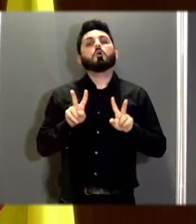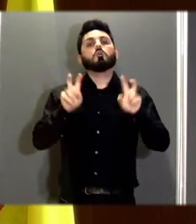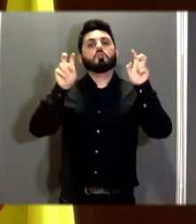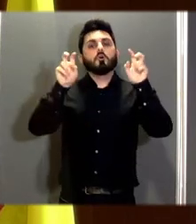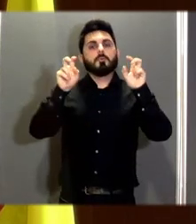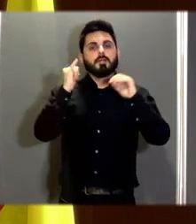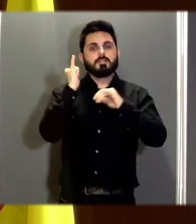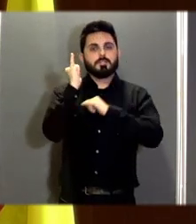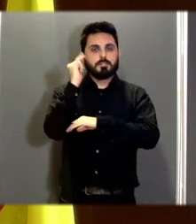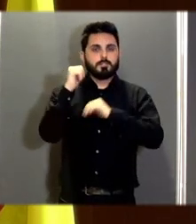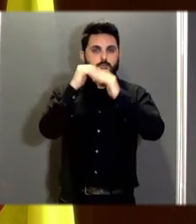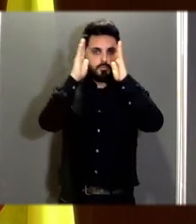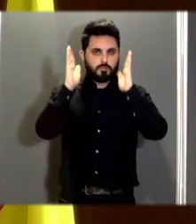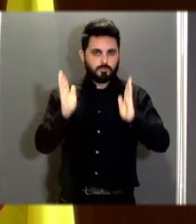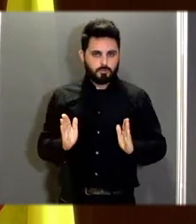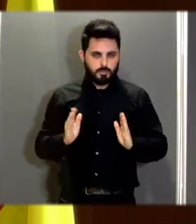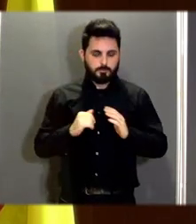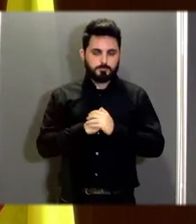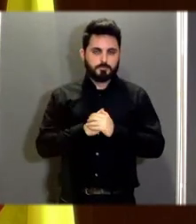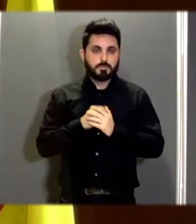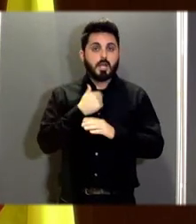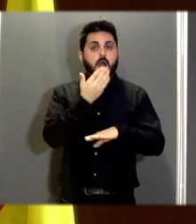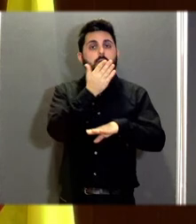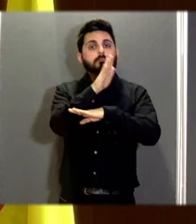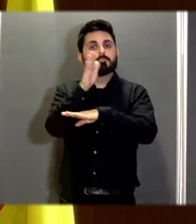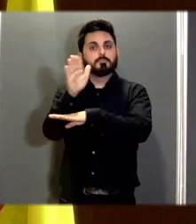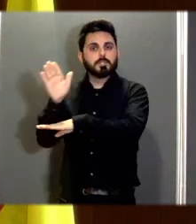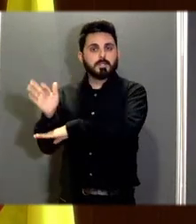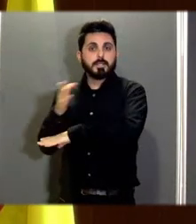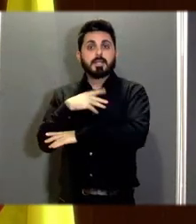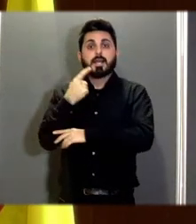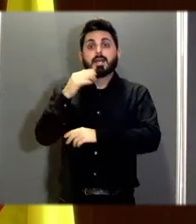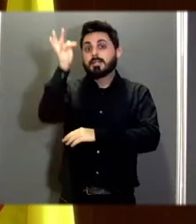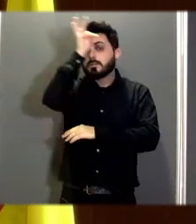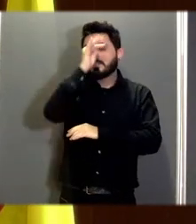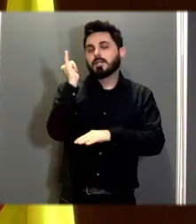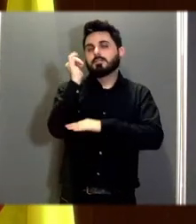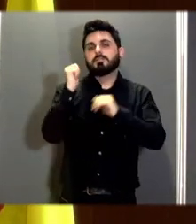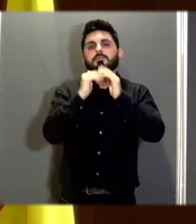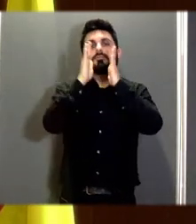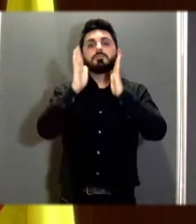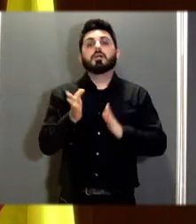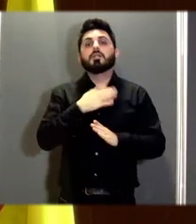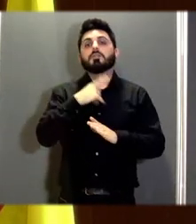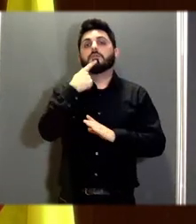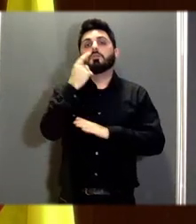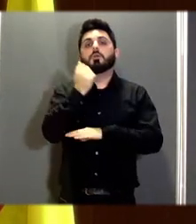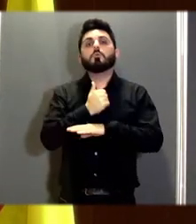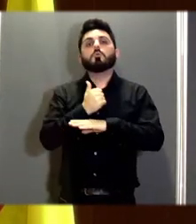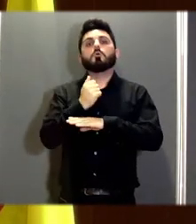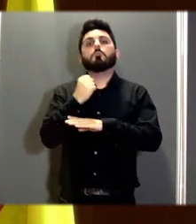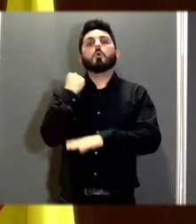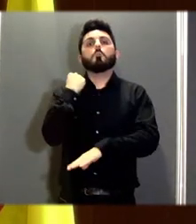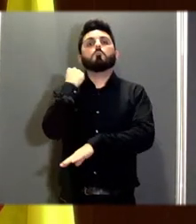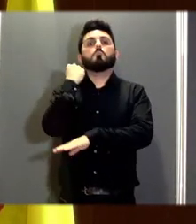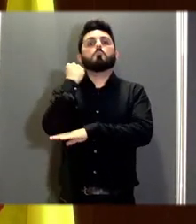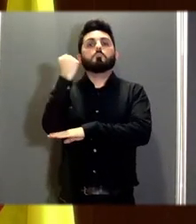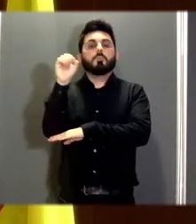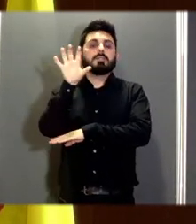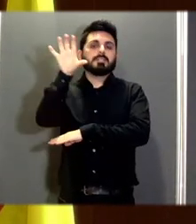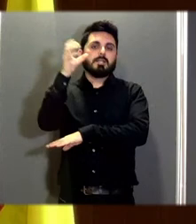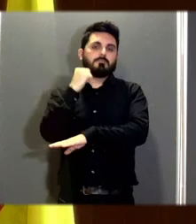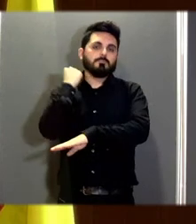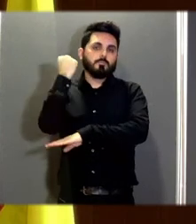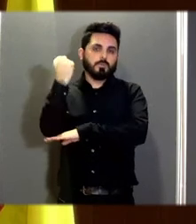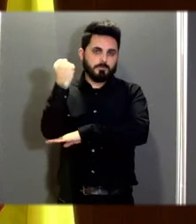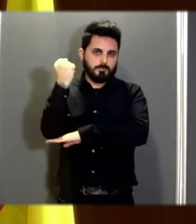següents aportacions. En principi, les institucions articulen el poder d'un estat sobirà, però especialment des de